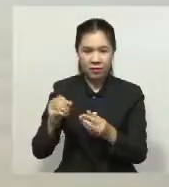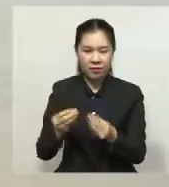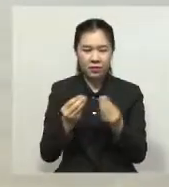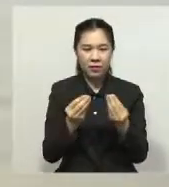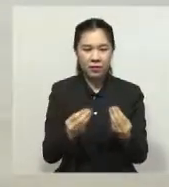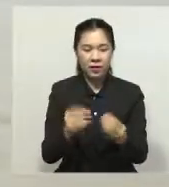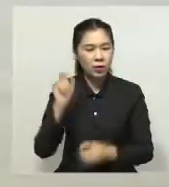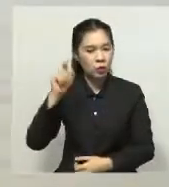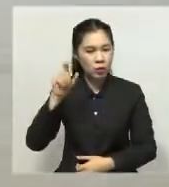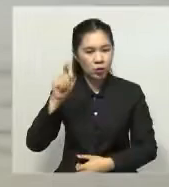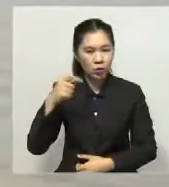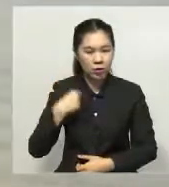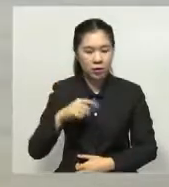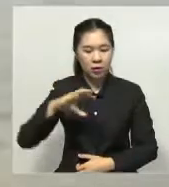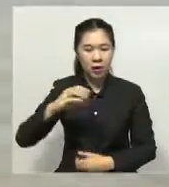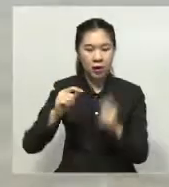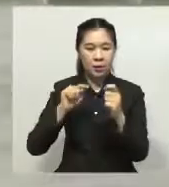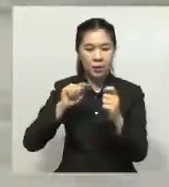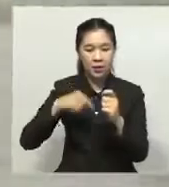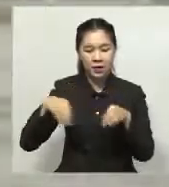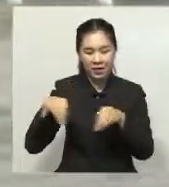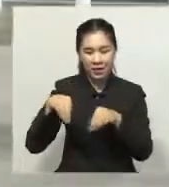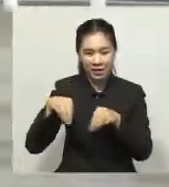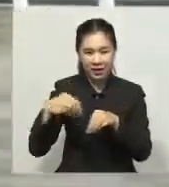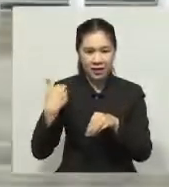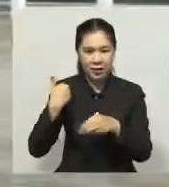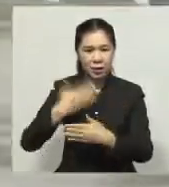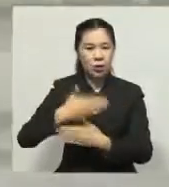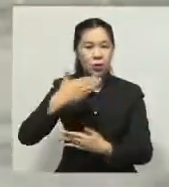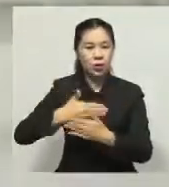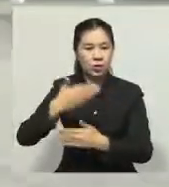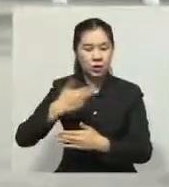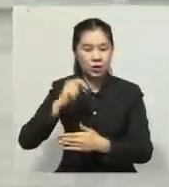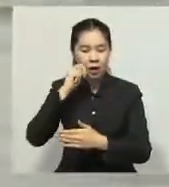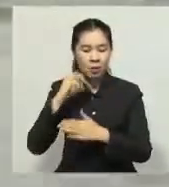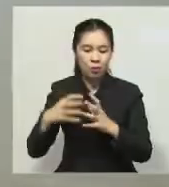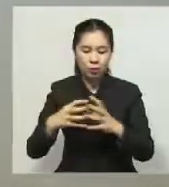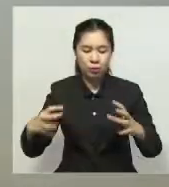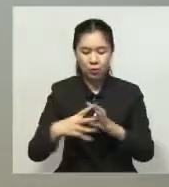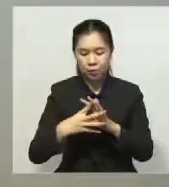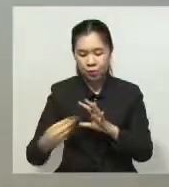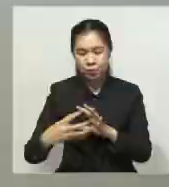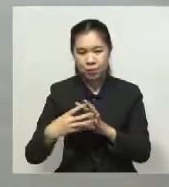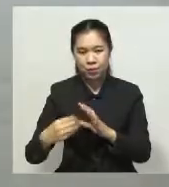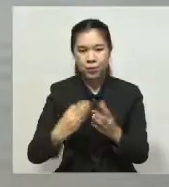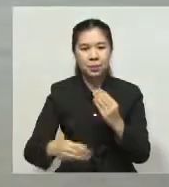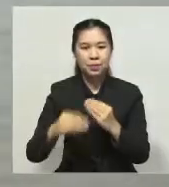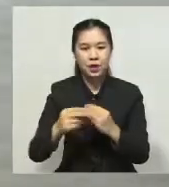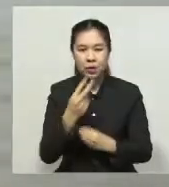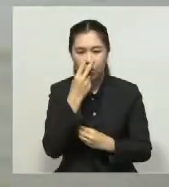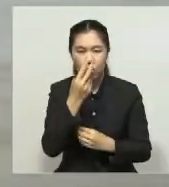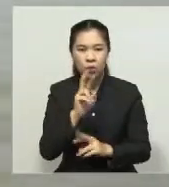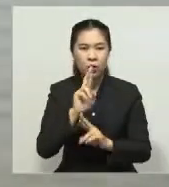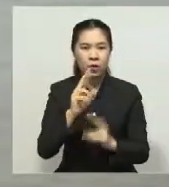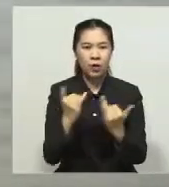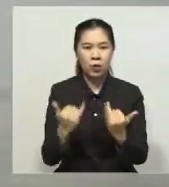ภอที่อยู่ติดกับลำน้ำแม่กลองเนื่องจากเขื่อนวชิราลงกรณ์และเขื่อนศรีนครินทร์จะระบายน้ำเพิ่มนะคะพื้นที่ที่ต้องเฝ้าระวังเริ่มตั้งแ